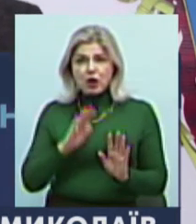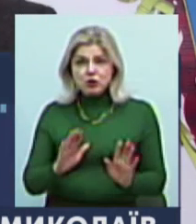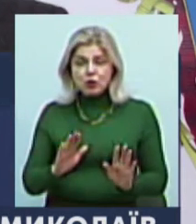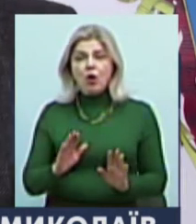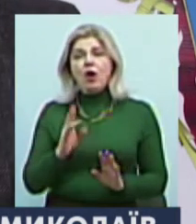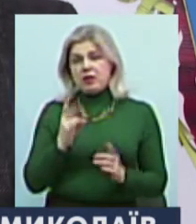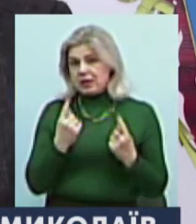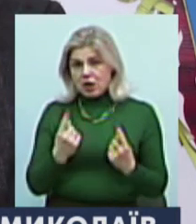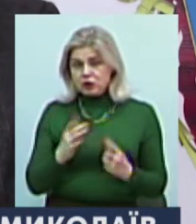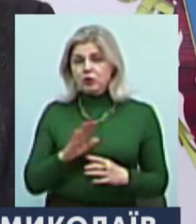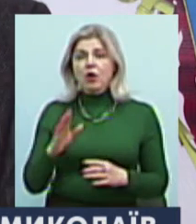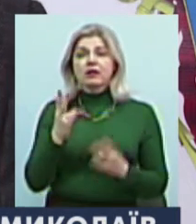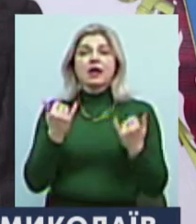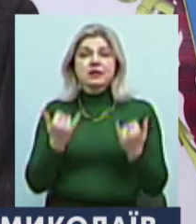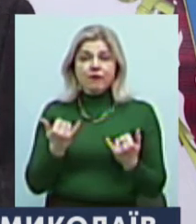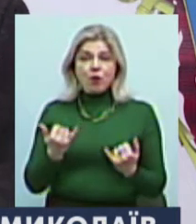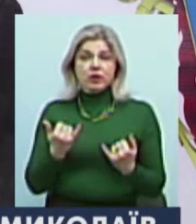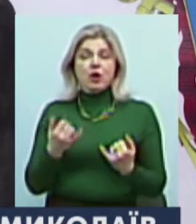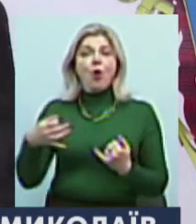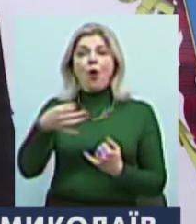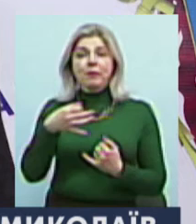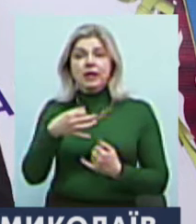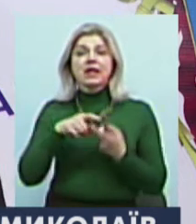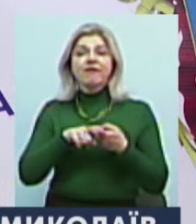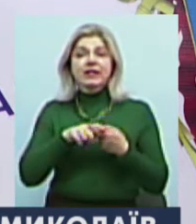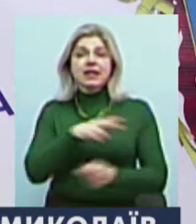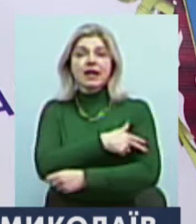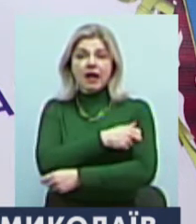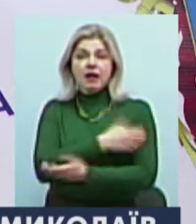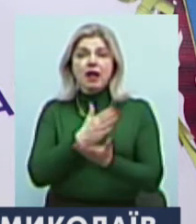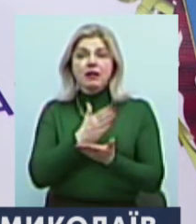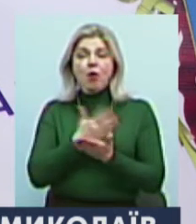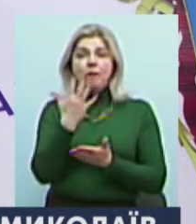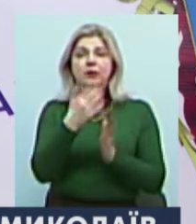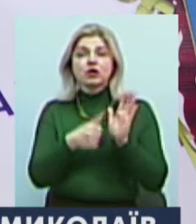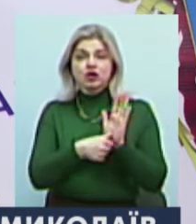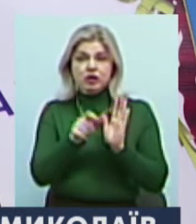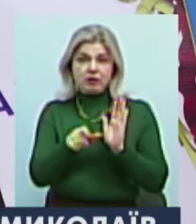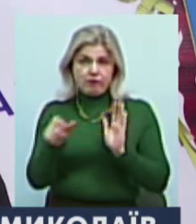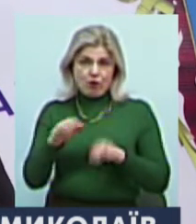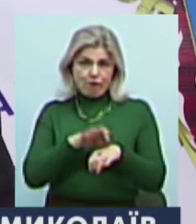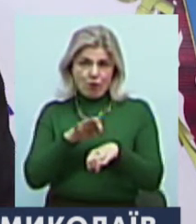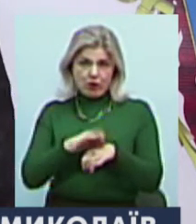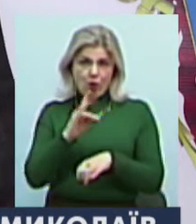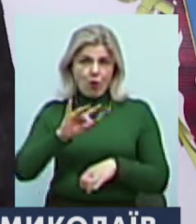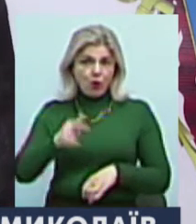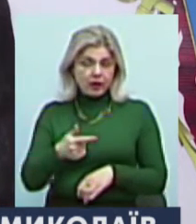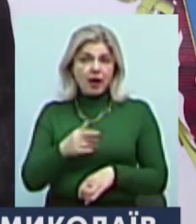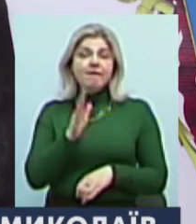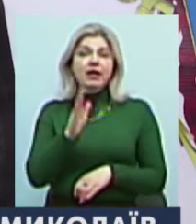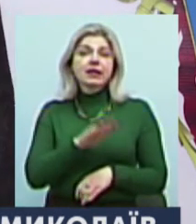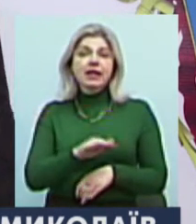день в обласній інфекційній лікарні знаходиться 56 хворих на кір. В